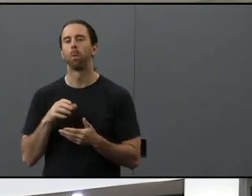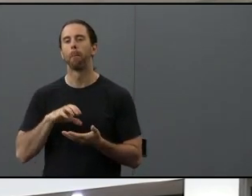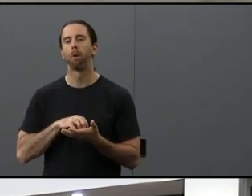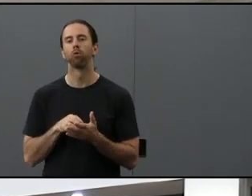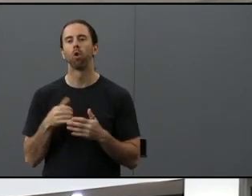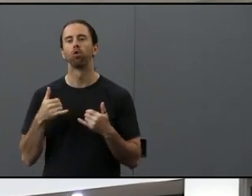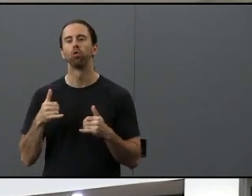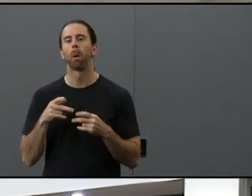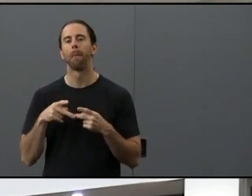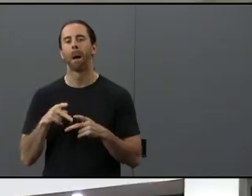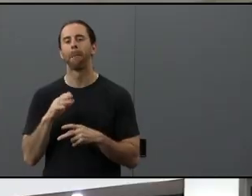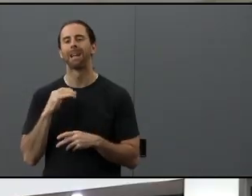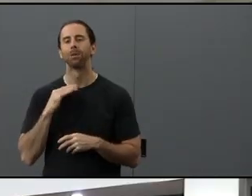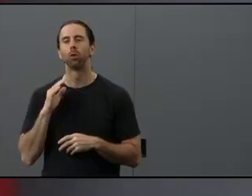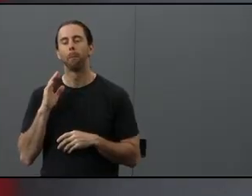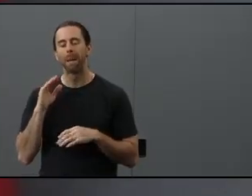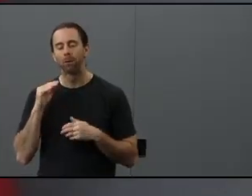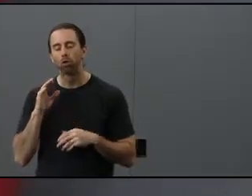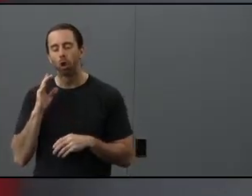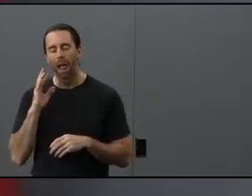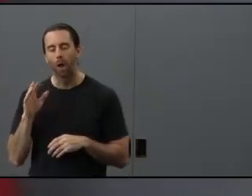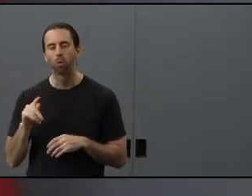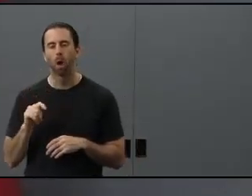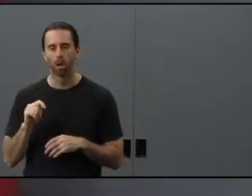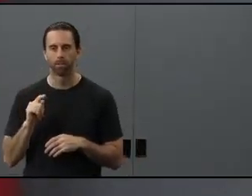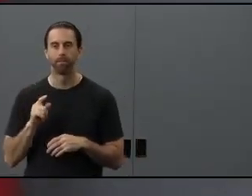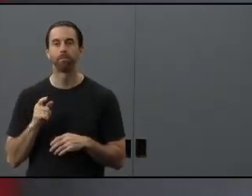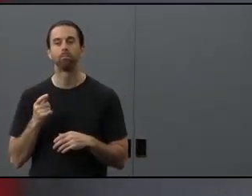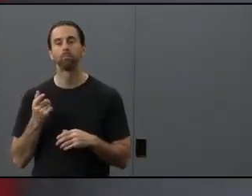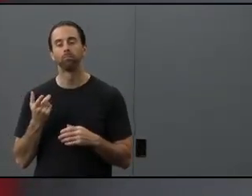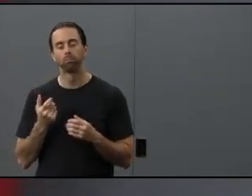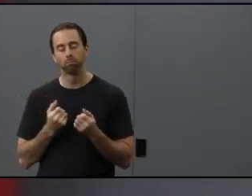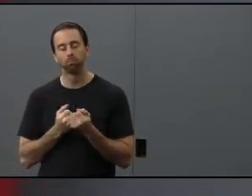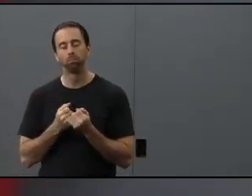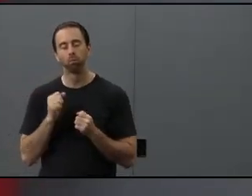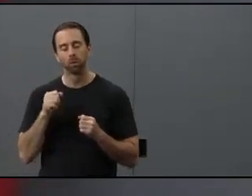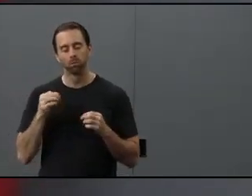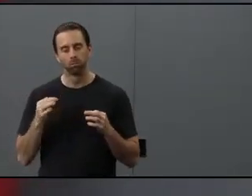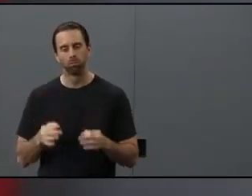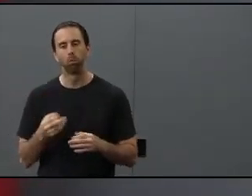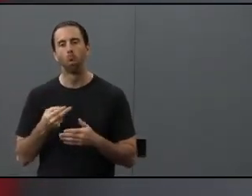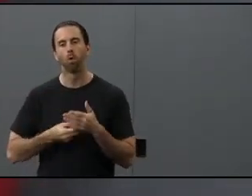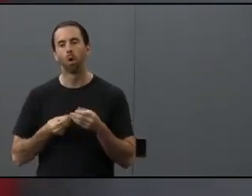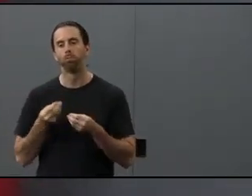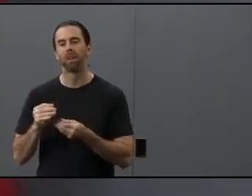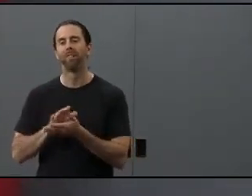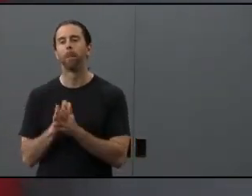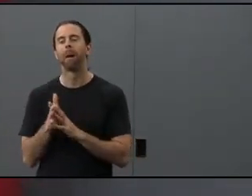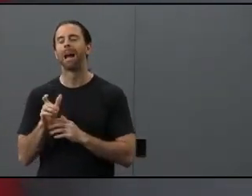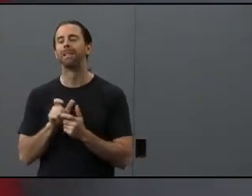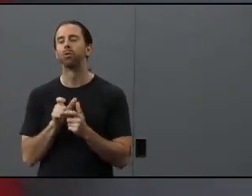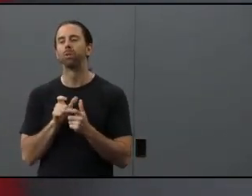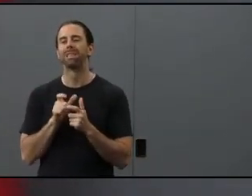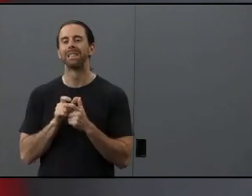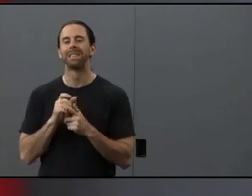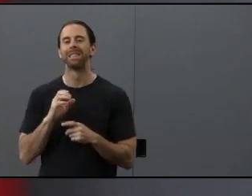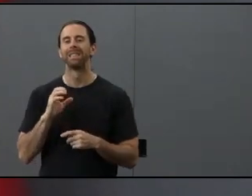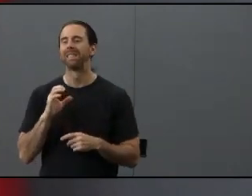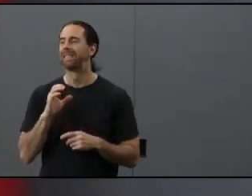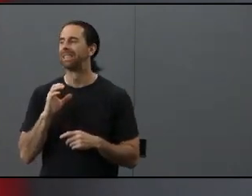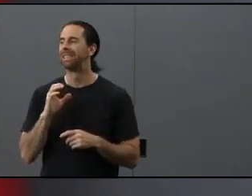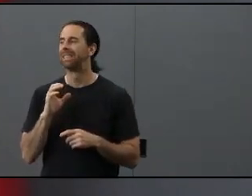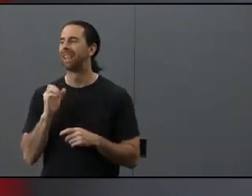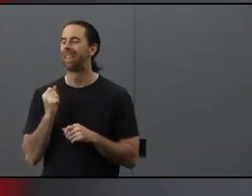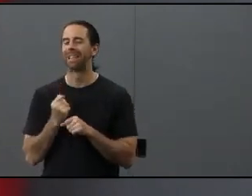jeu parc Marie soleil TG il serait proposé puuer irrésolu d'octroyer le contrat à la firme les industries simexco